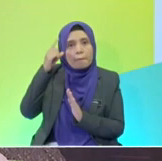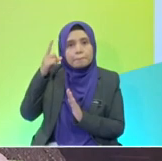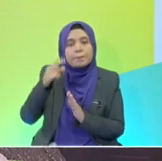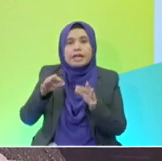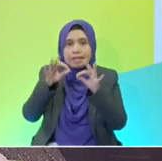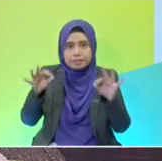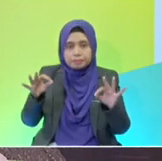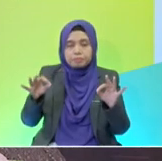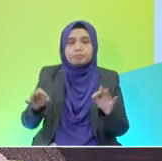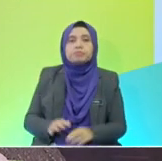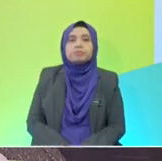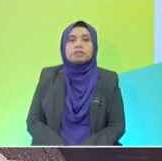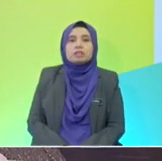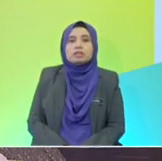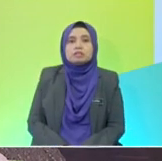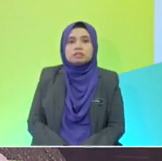contoh